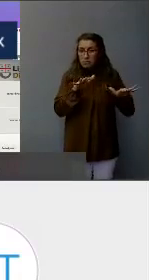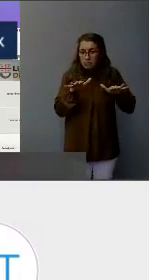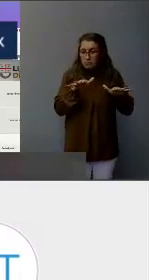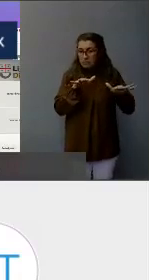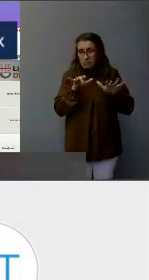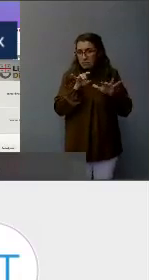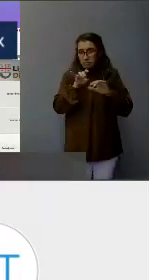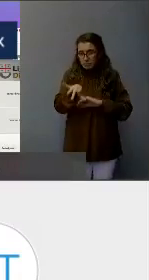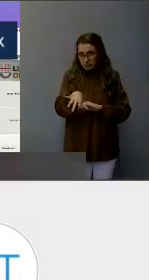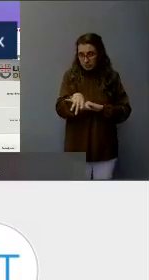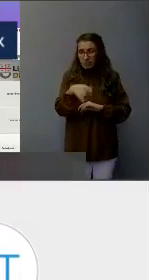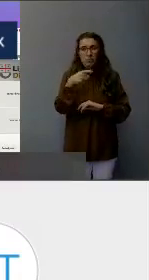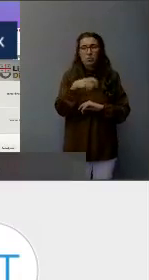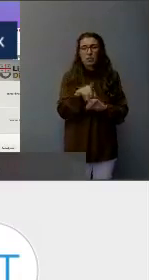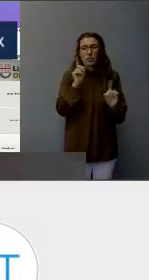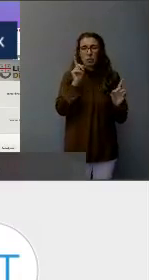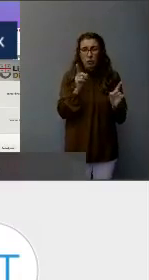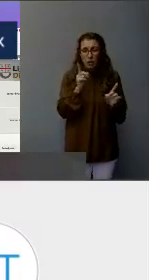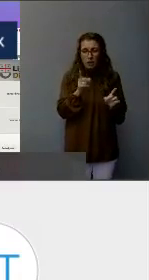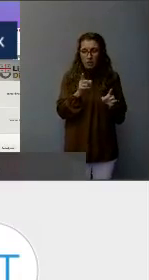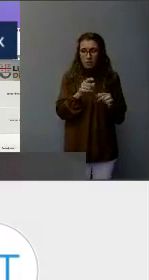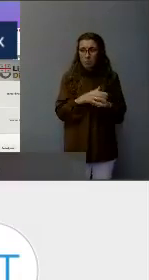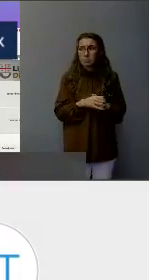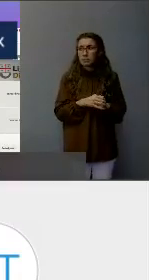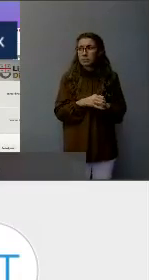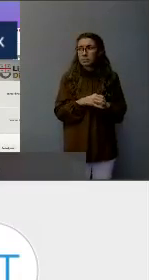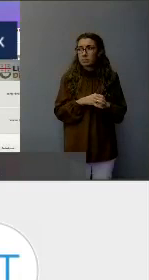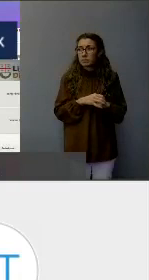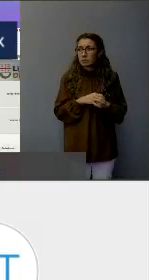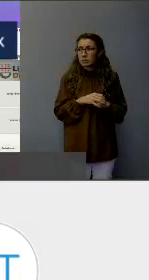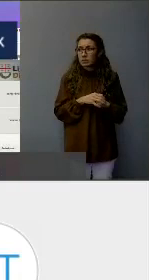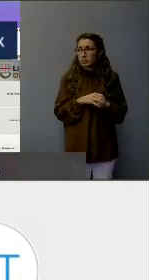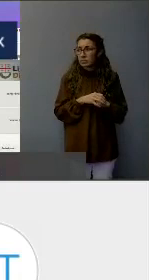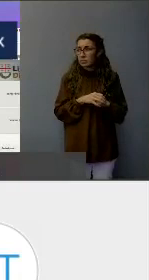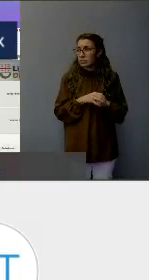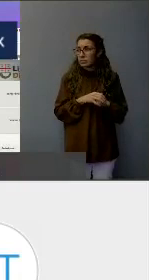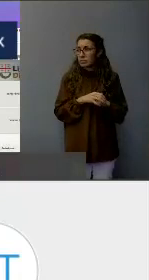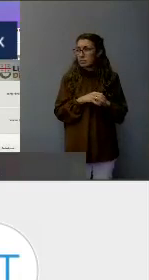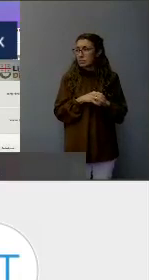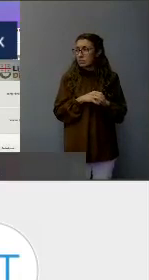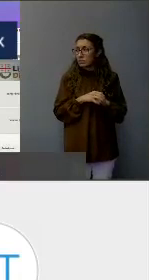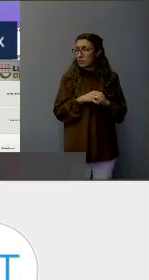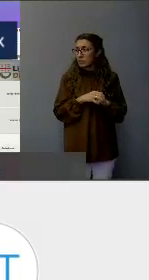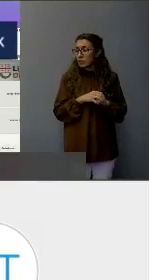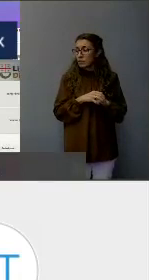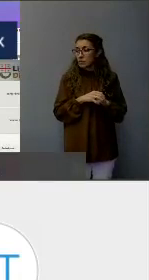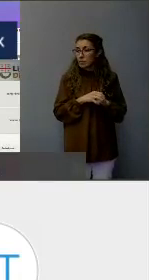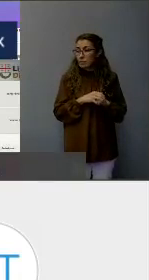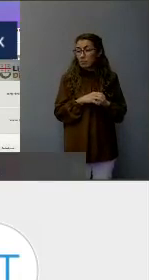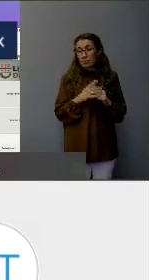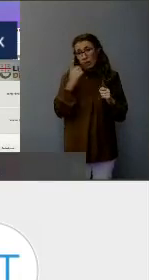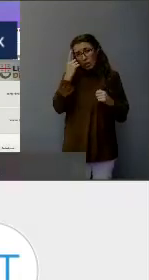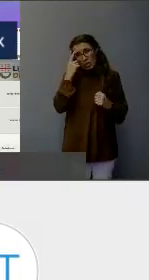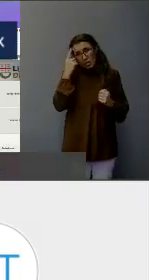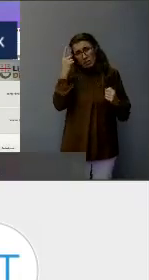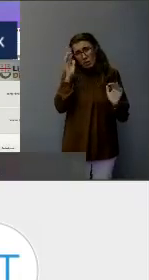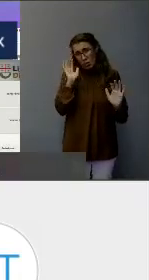perché furono allontanati coattivamente è un ipotesi ovviamente